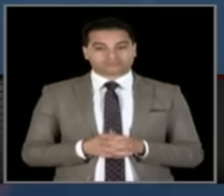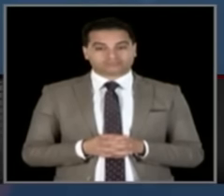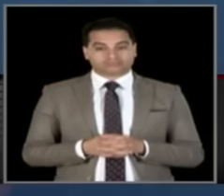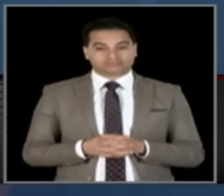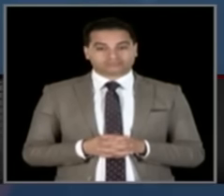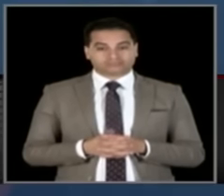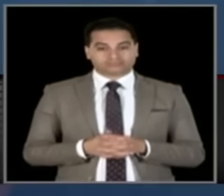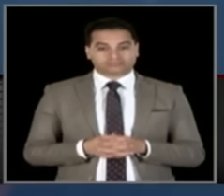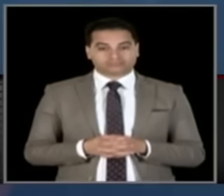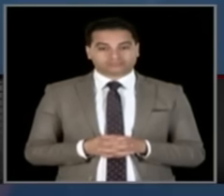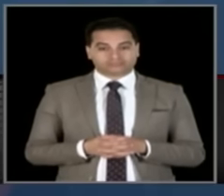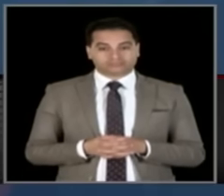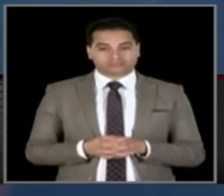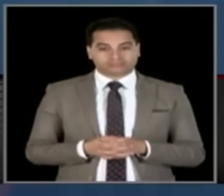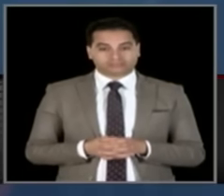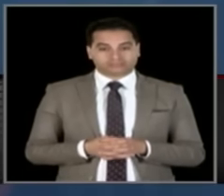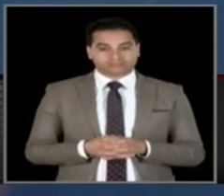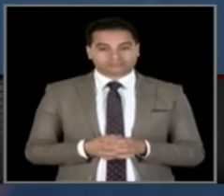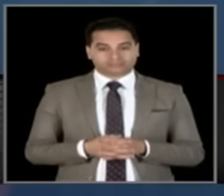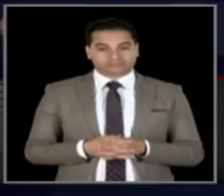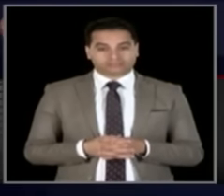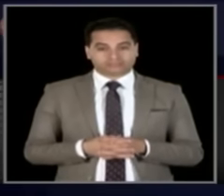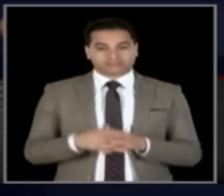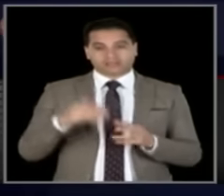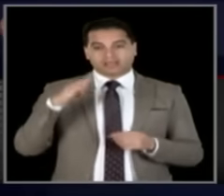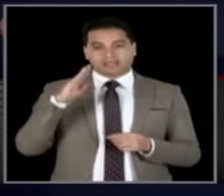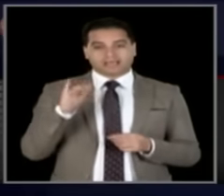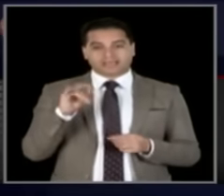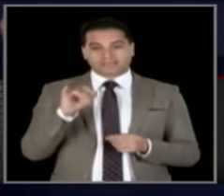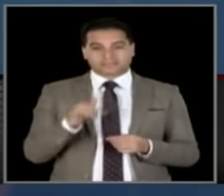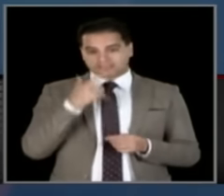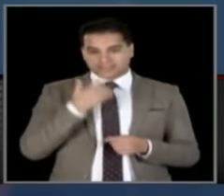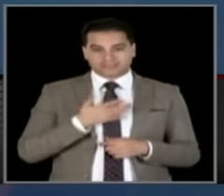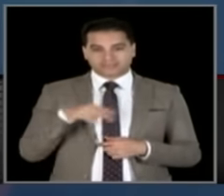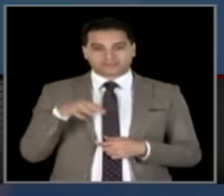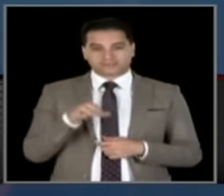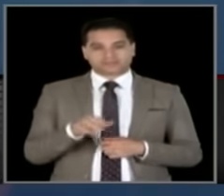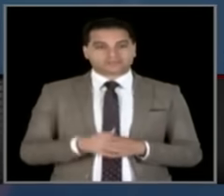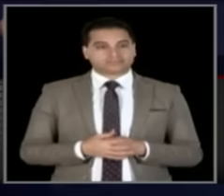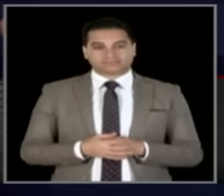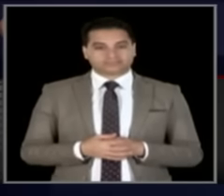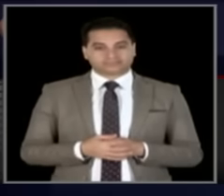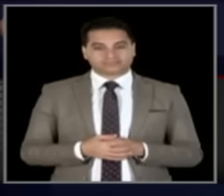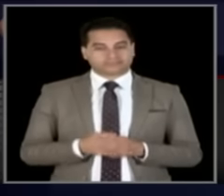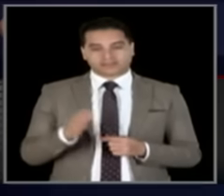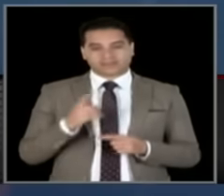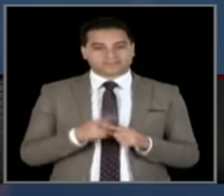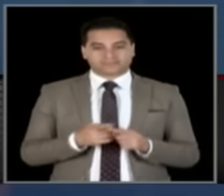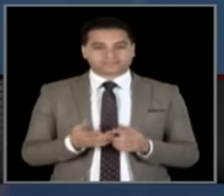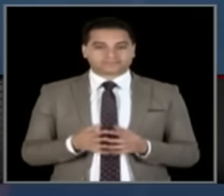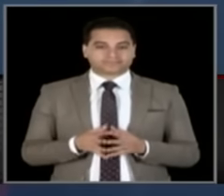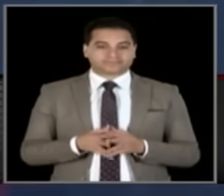هي بعيدة شوية بس هقول حكيمي. حكيمي إزاي سنة 98؟ 98 طبعاً. إجابة حاجة.